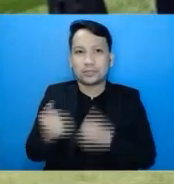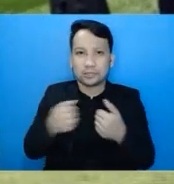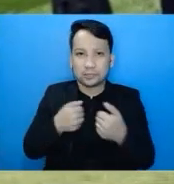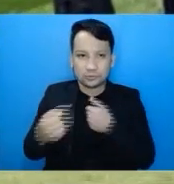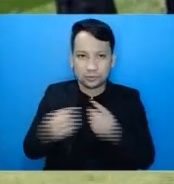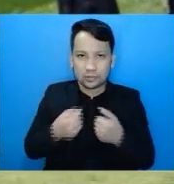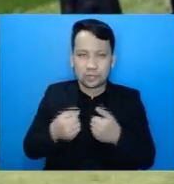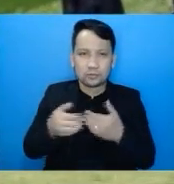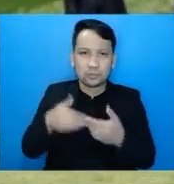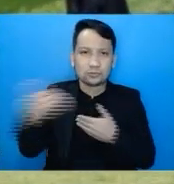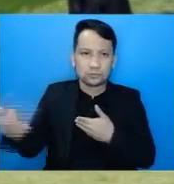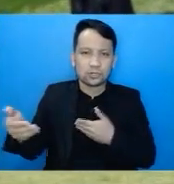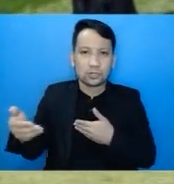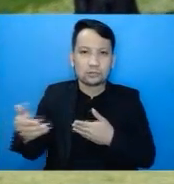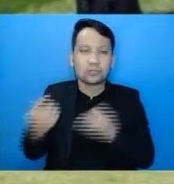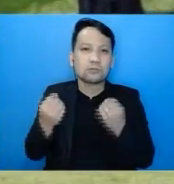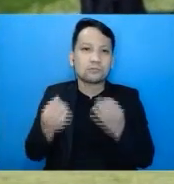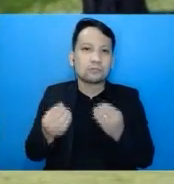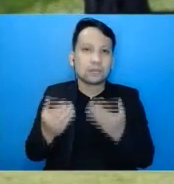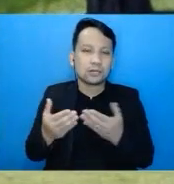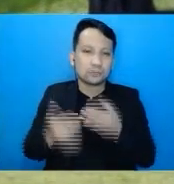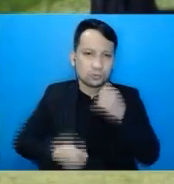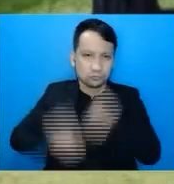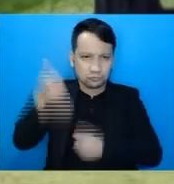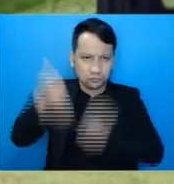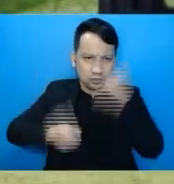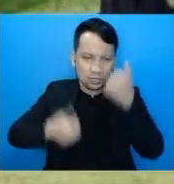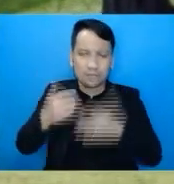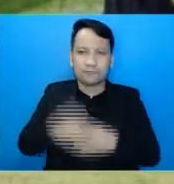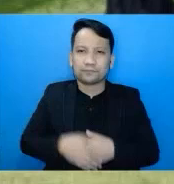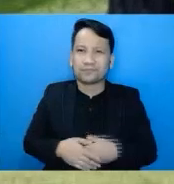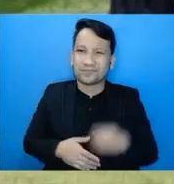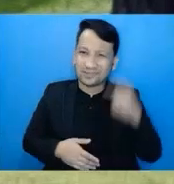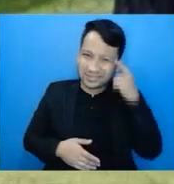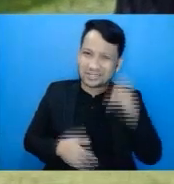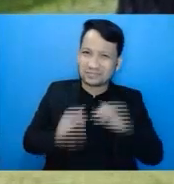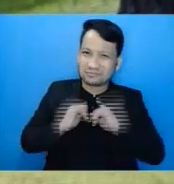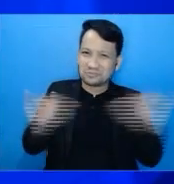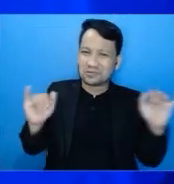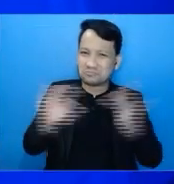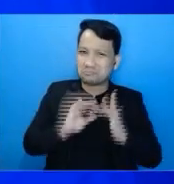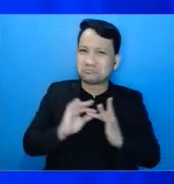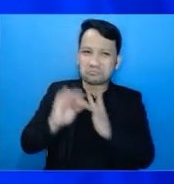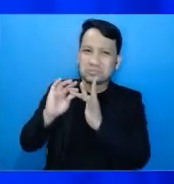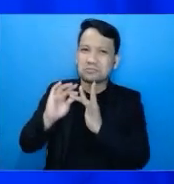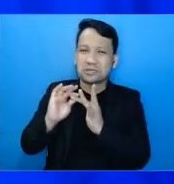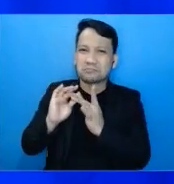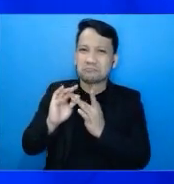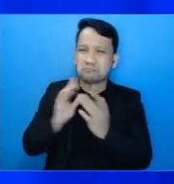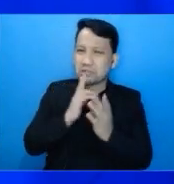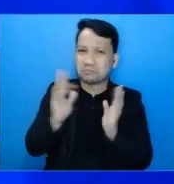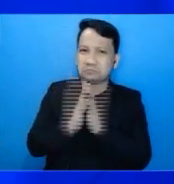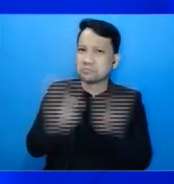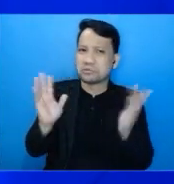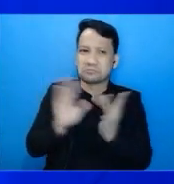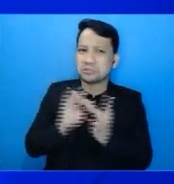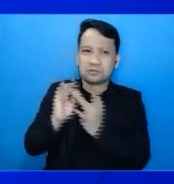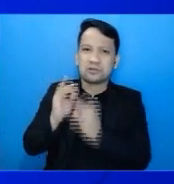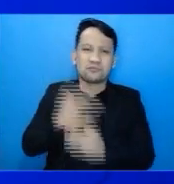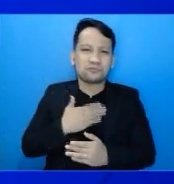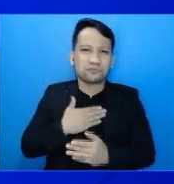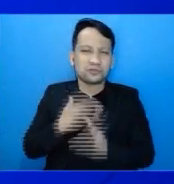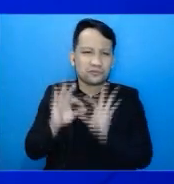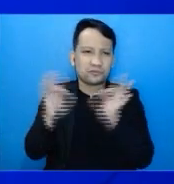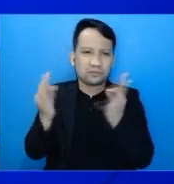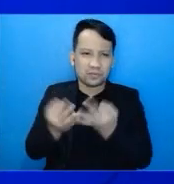makakuha pa ng mas maraming panalo. I think it's very special win for me, for my family.